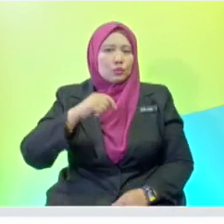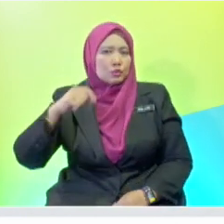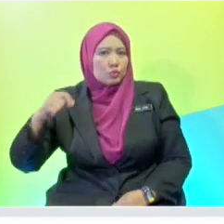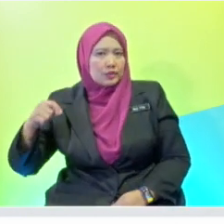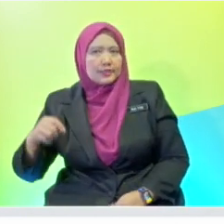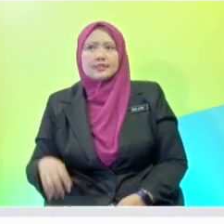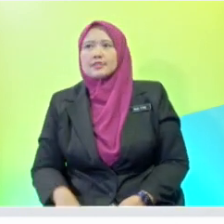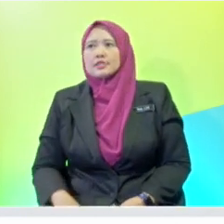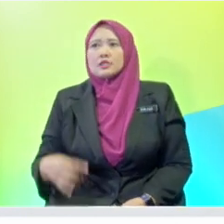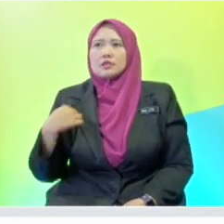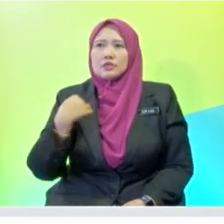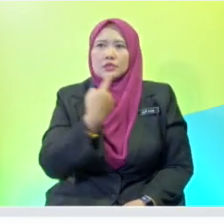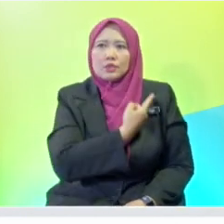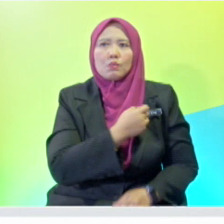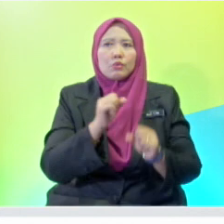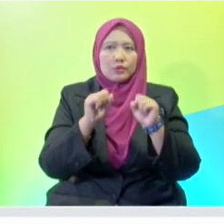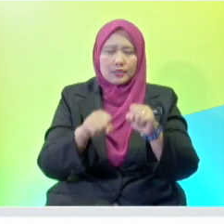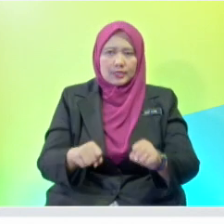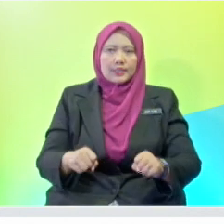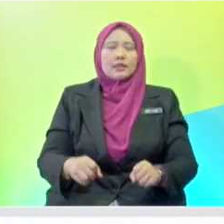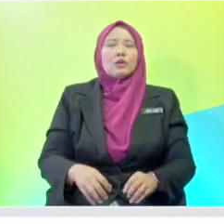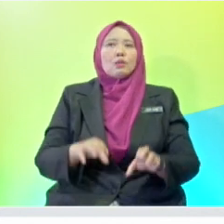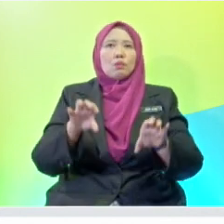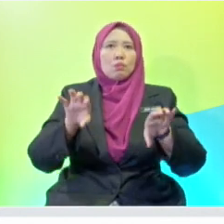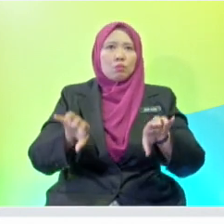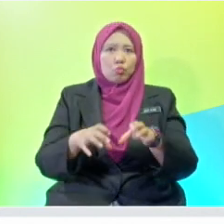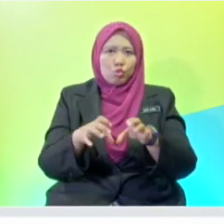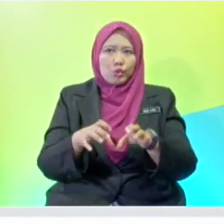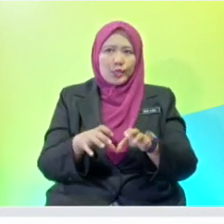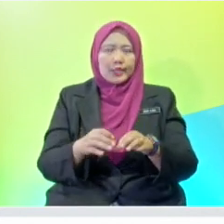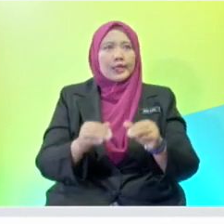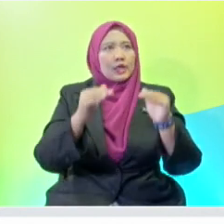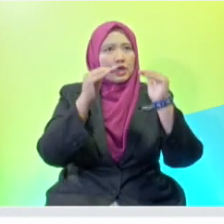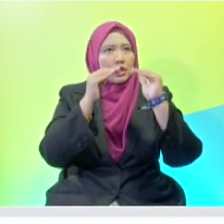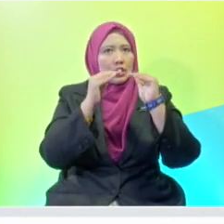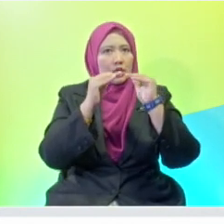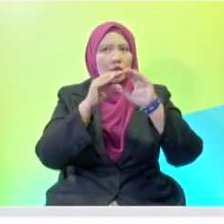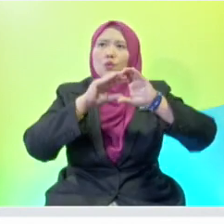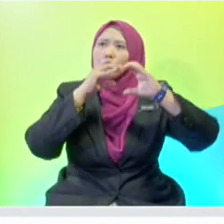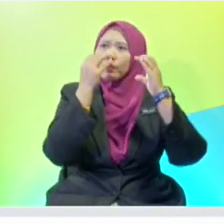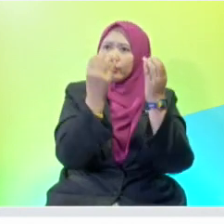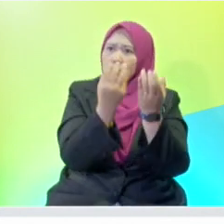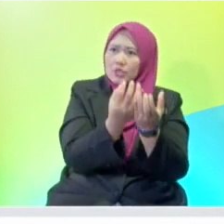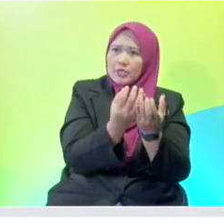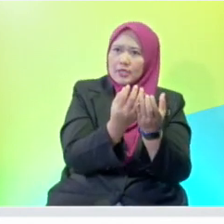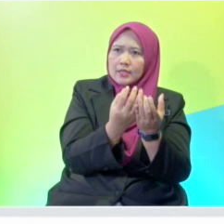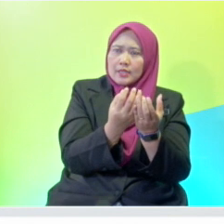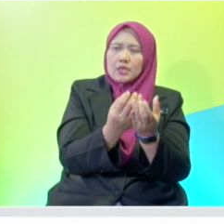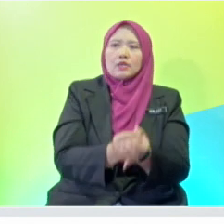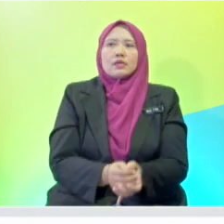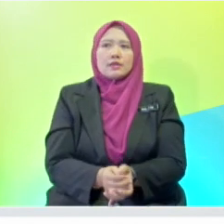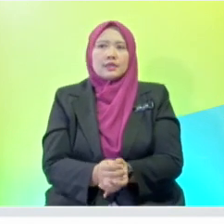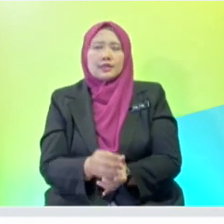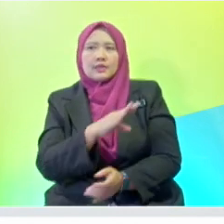peringkat kemerosotan kognitif melalui topik ini dengan menonton video pendek dan murid